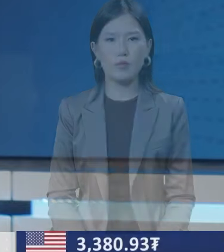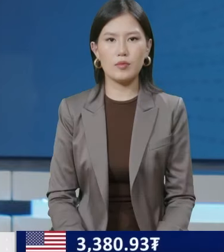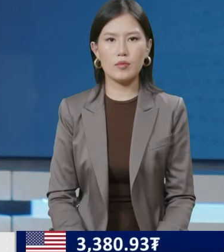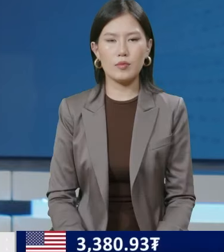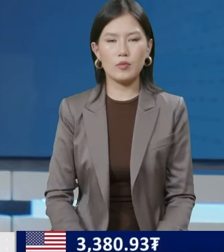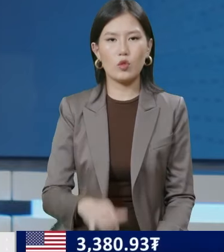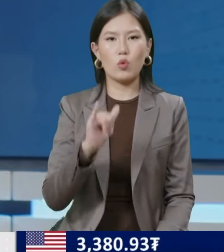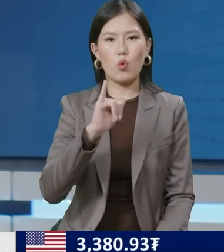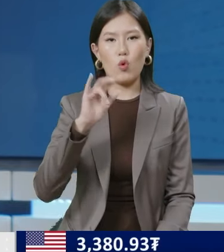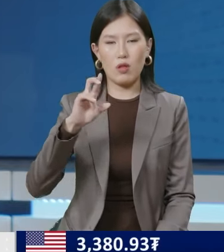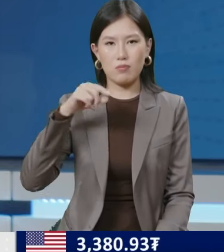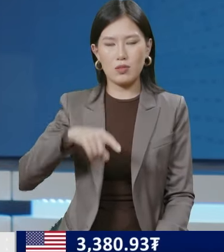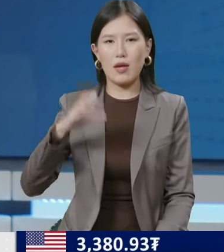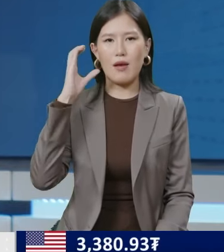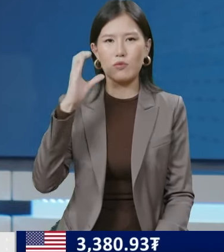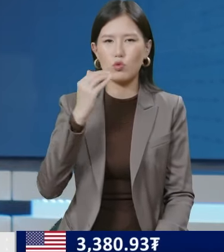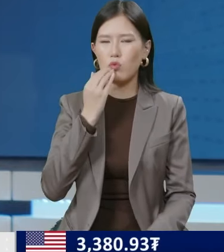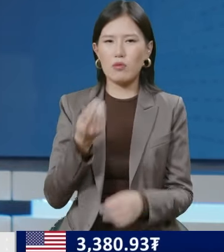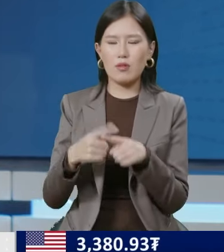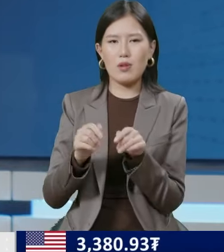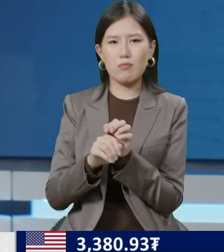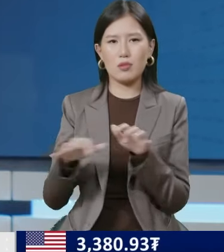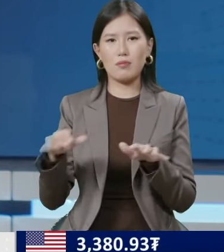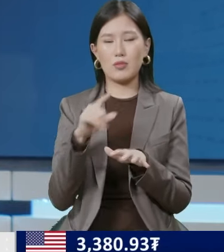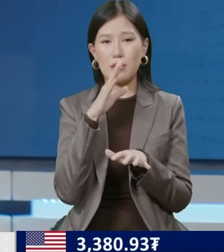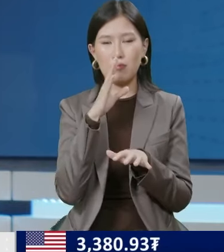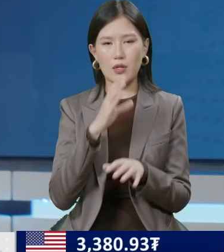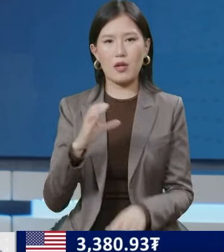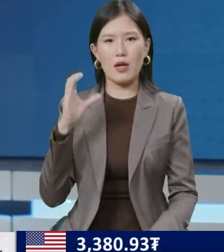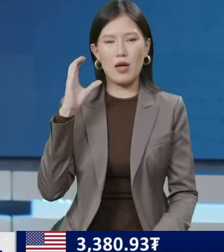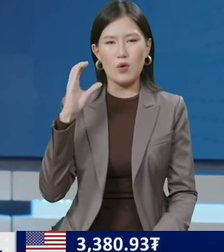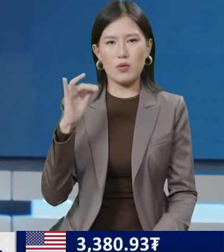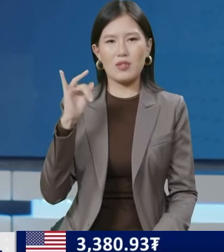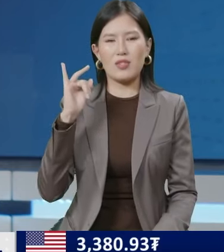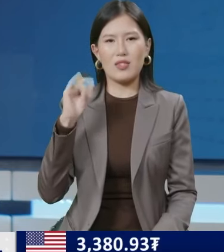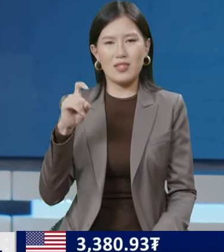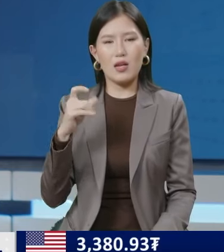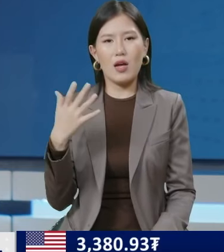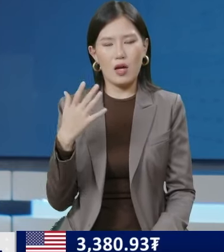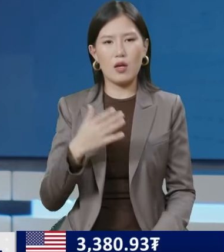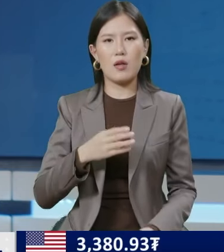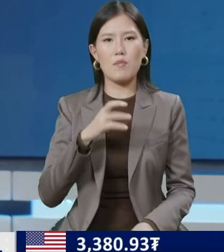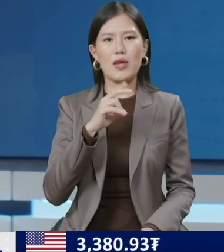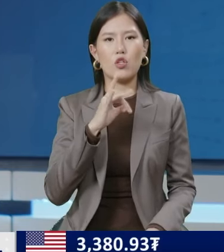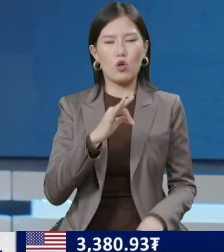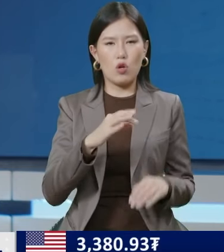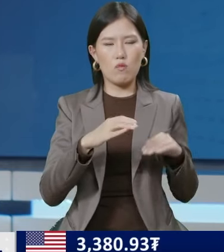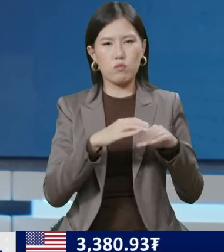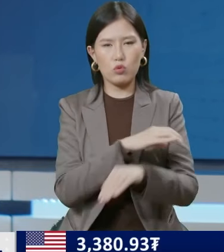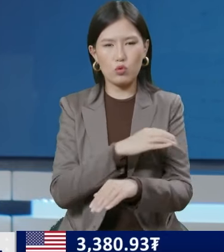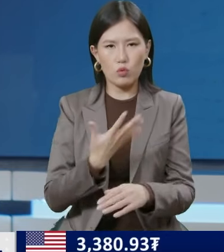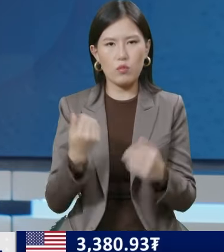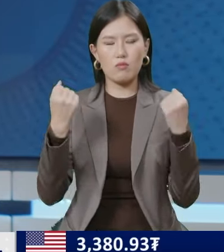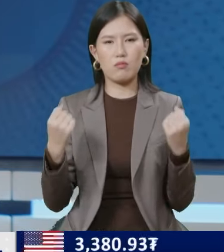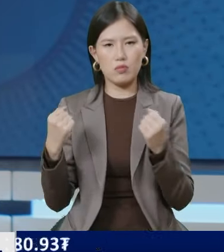Нийслэл хотын нийтийн тээврийн хүртээмжийг нэмэгдүүлэх үүднээс их багтаамжийн тээврийн хэрэгсэл болох дүүжин тээвэр, метро, BRT гэд олон төрөлд тээврийн